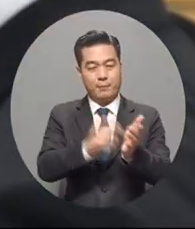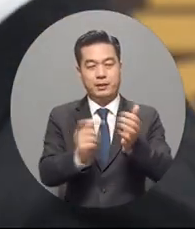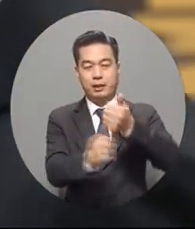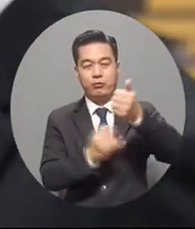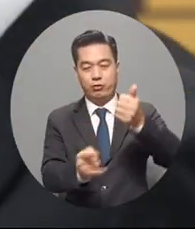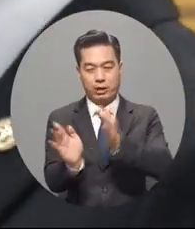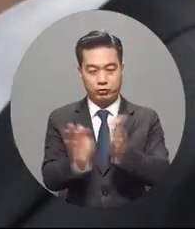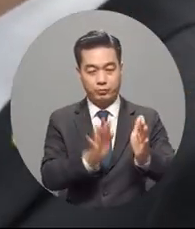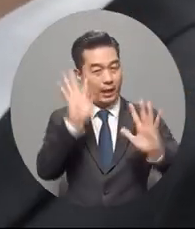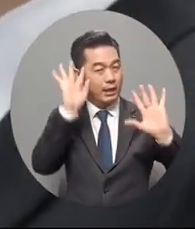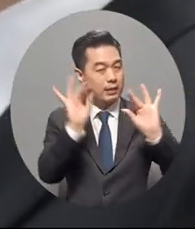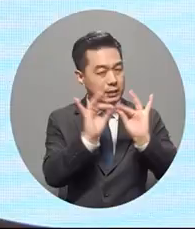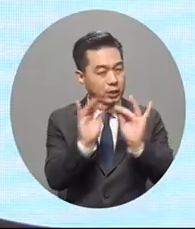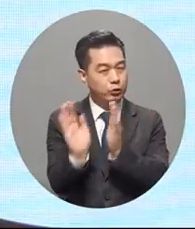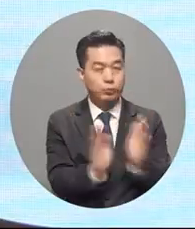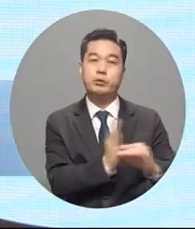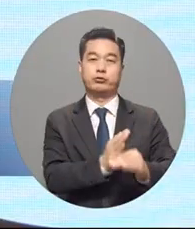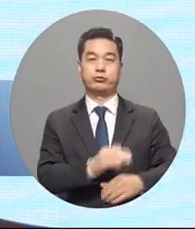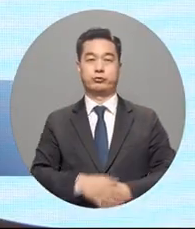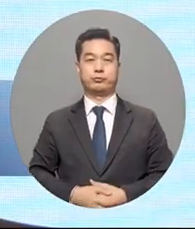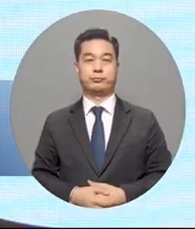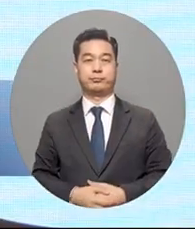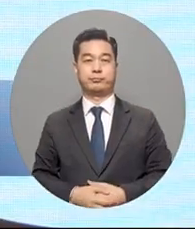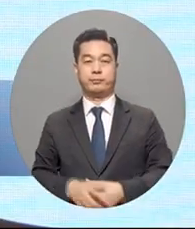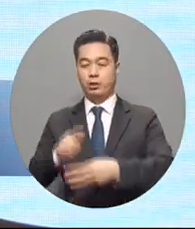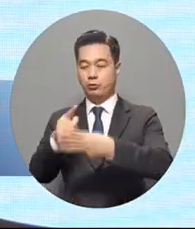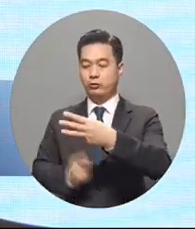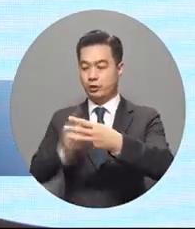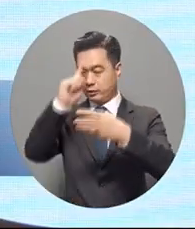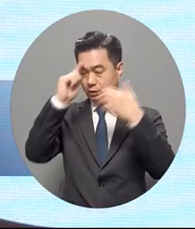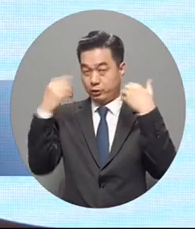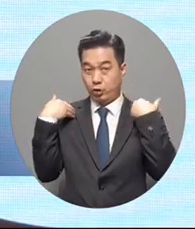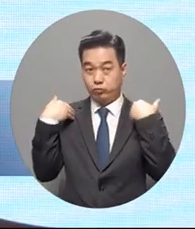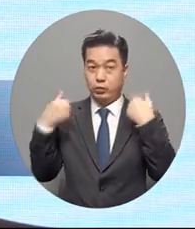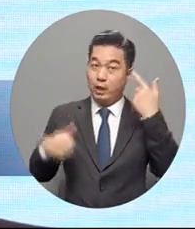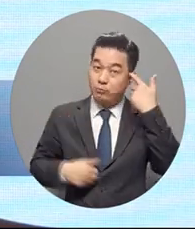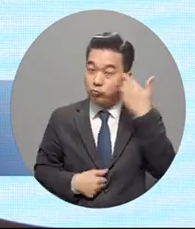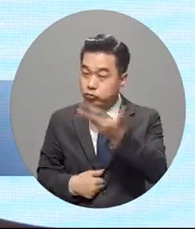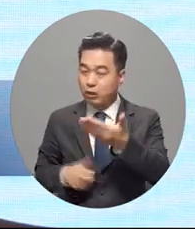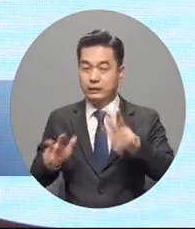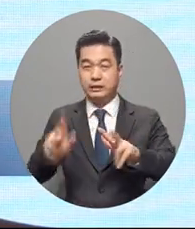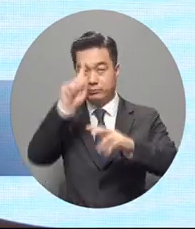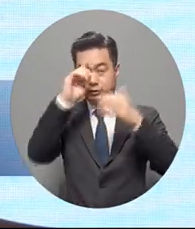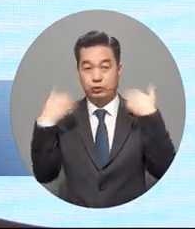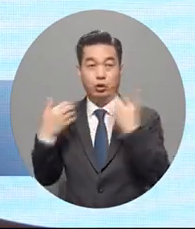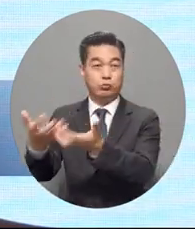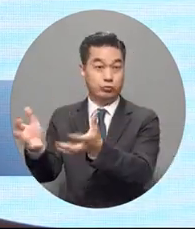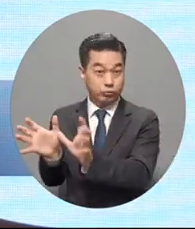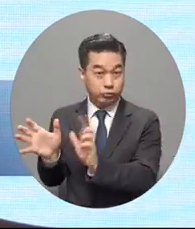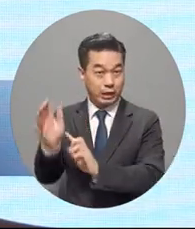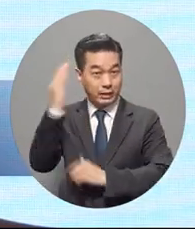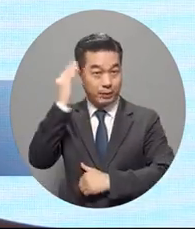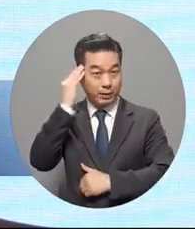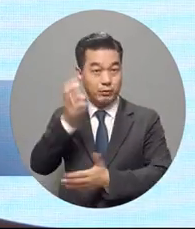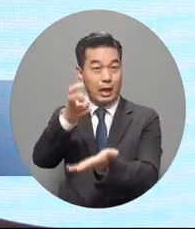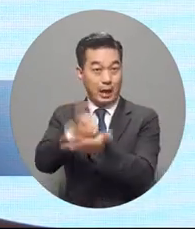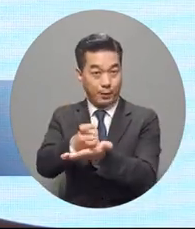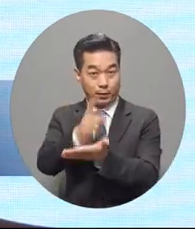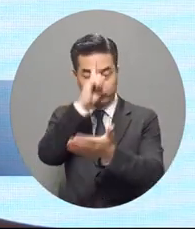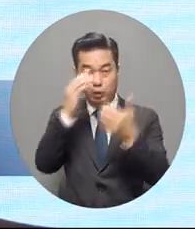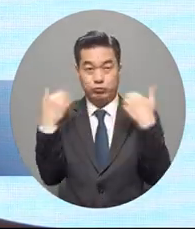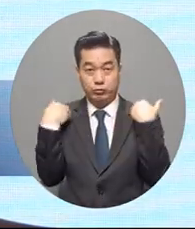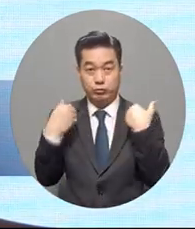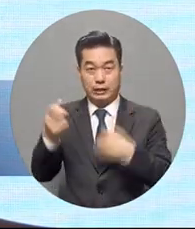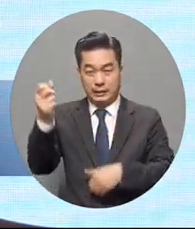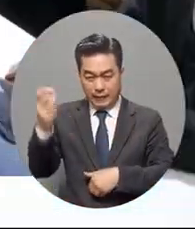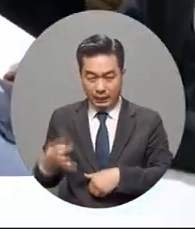구성을 의결할 예정입니다. 윤석열 정부에 묻겠습니다. 지금 현 정부는 대한민국 합법 정부입니까? 상습